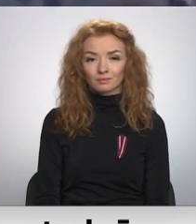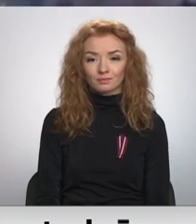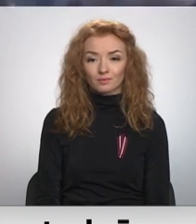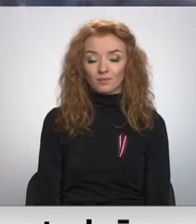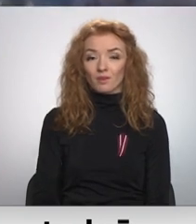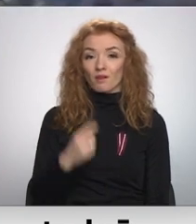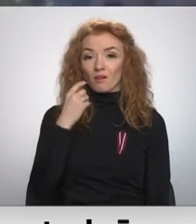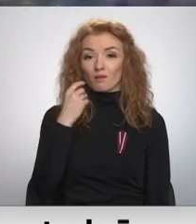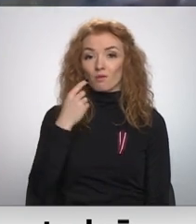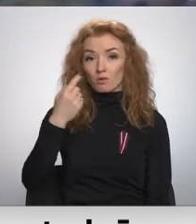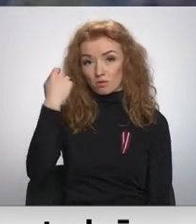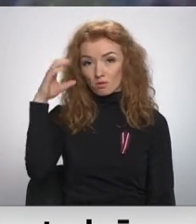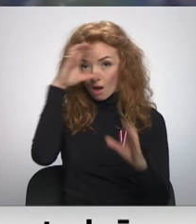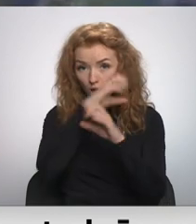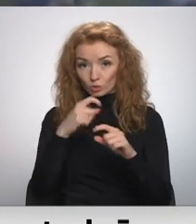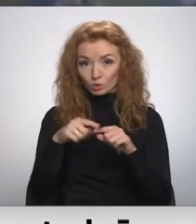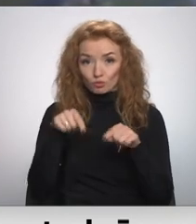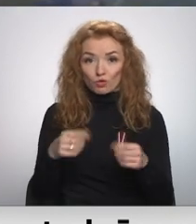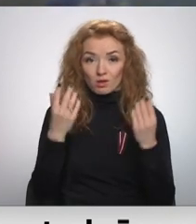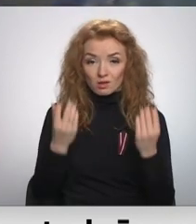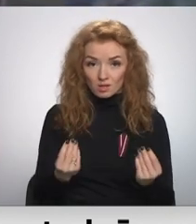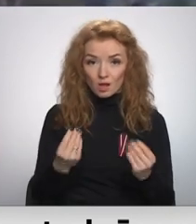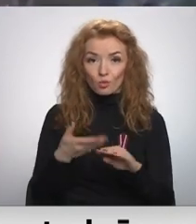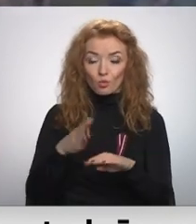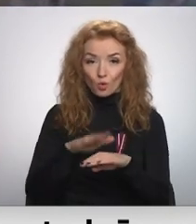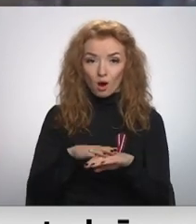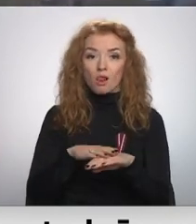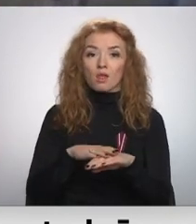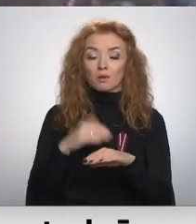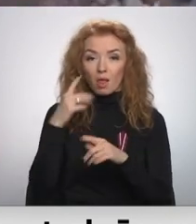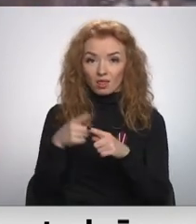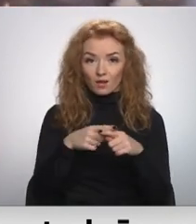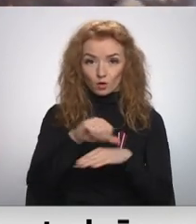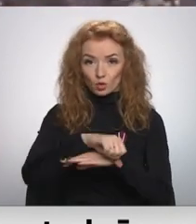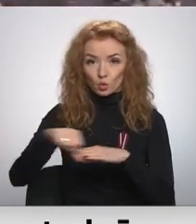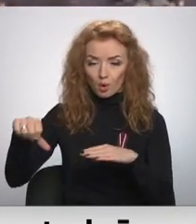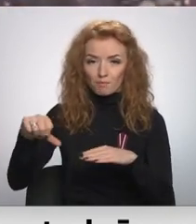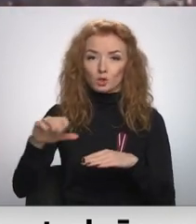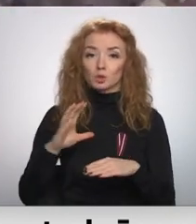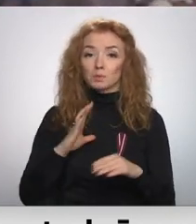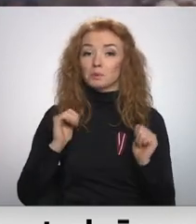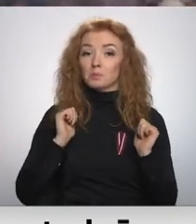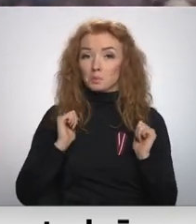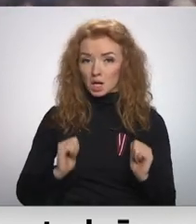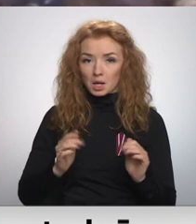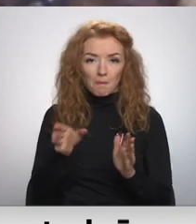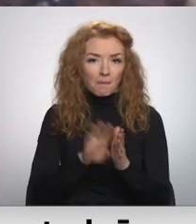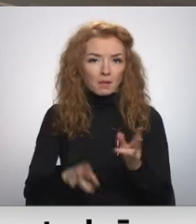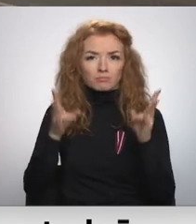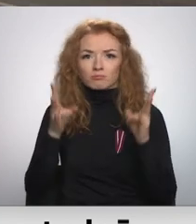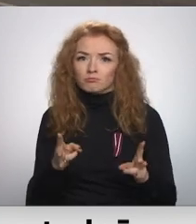Pagājušī nakts un arī šī diena šeit uz Polijas un Baltkrievijas robežas, var teikt, ir aizvadīta mierīgi bez